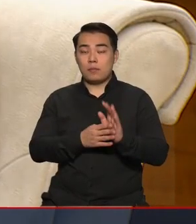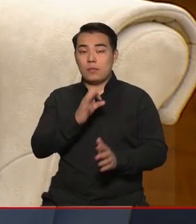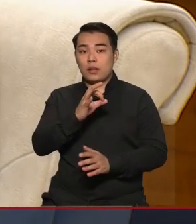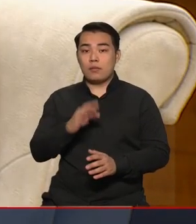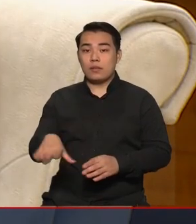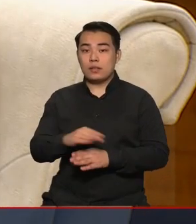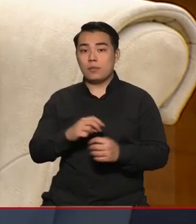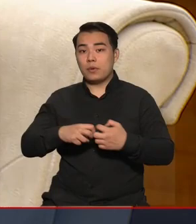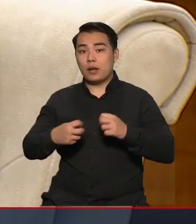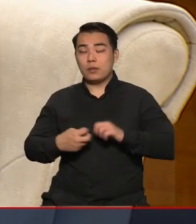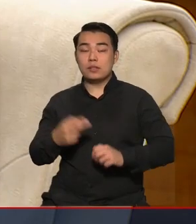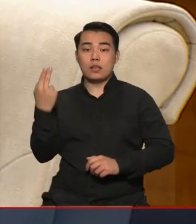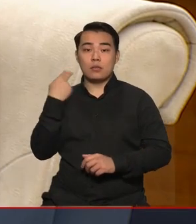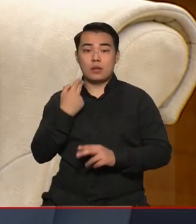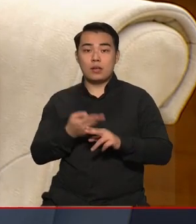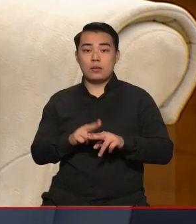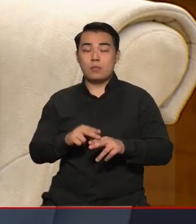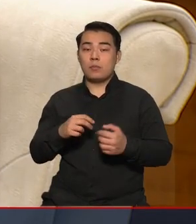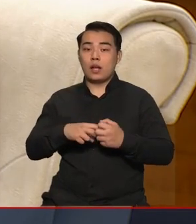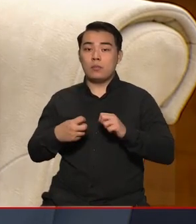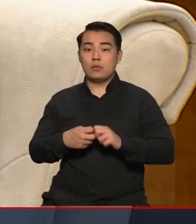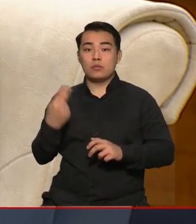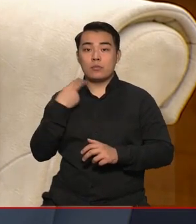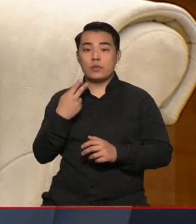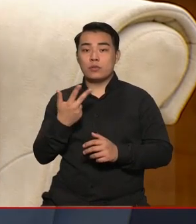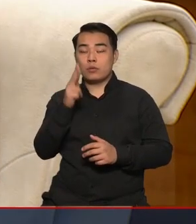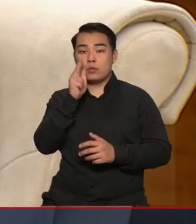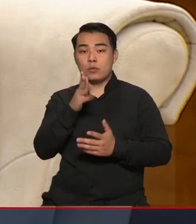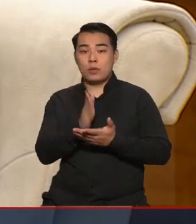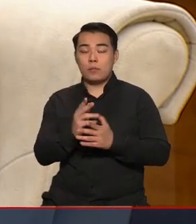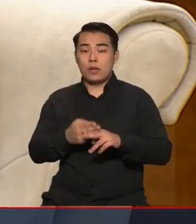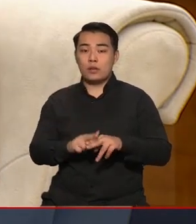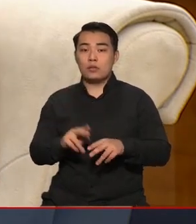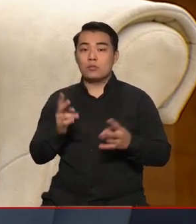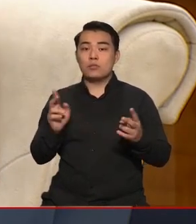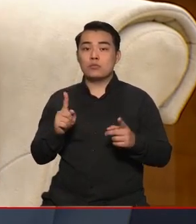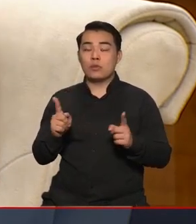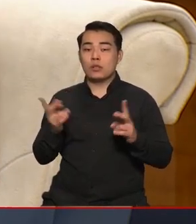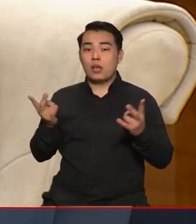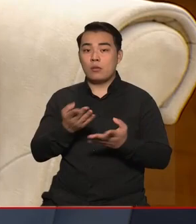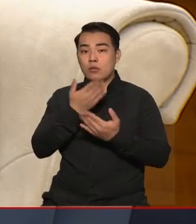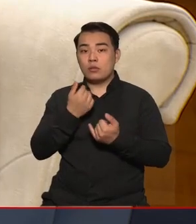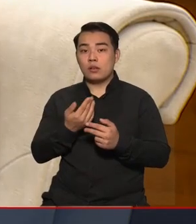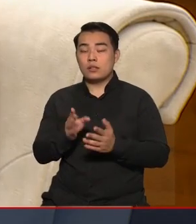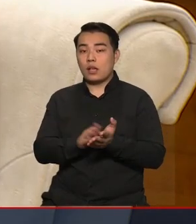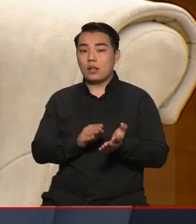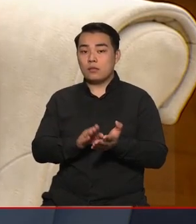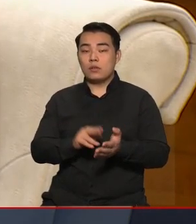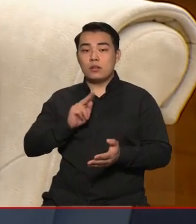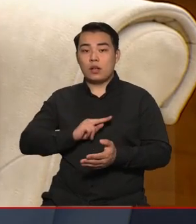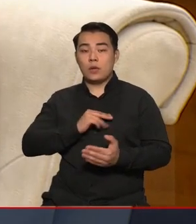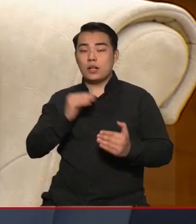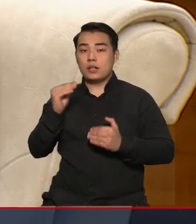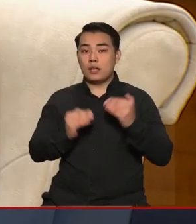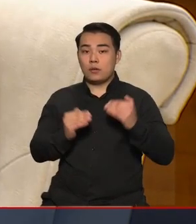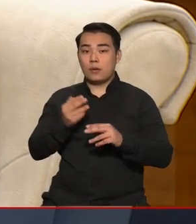всех проблемных заемщиков имеют проблемную задолженность уже свыше 3 лет. И по ним нет никакой необходимости проводить заново эти процедуры